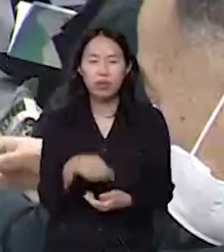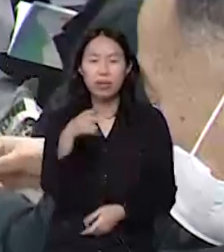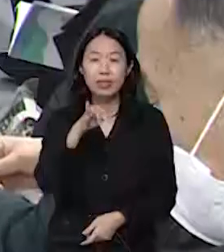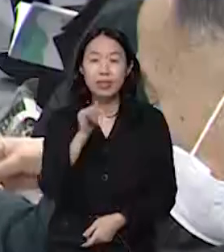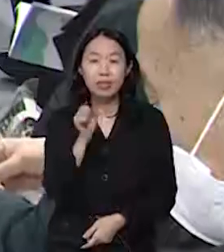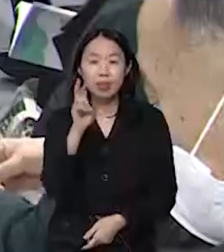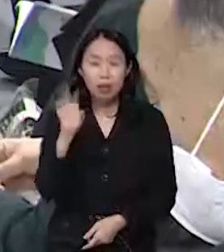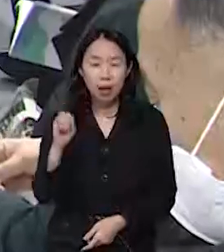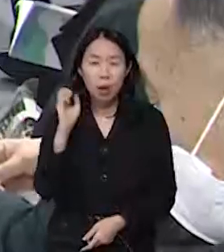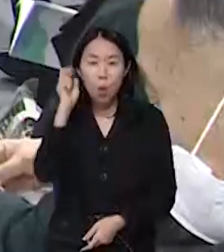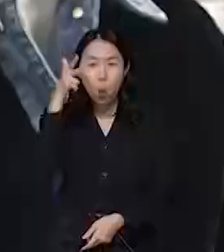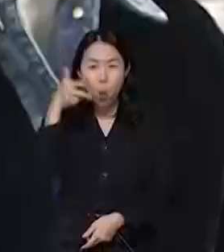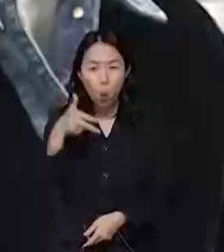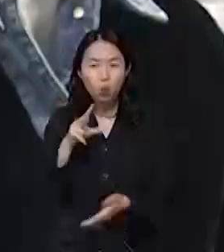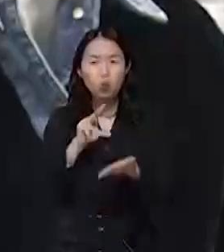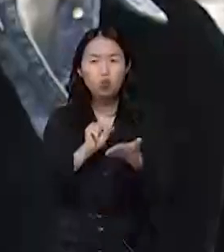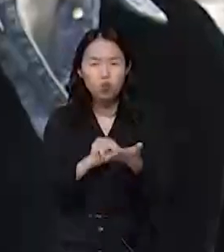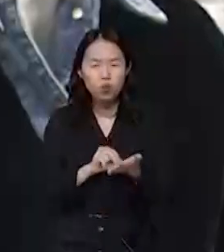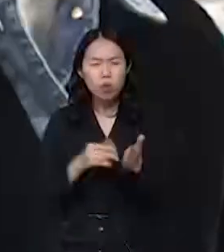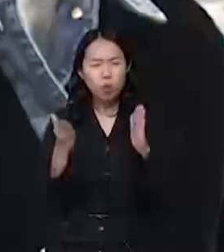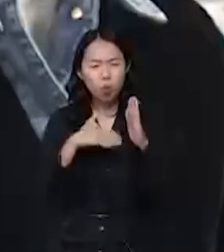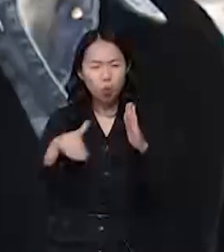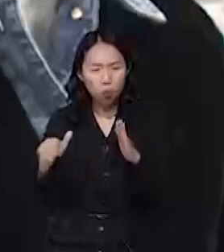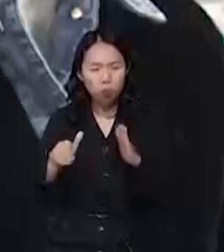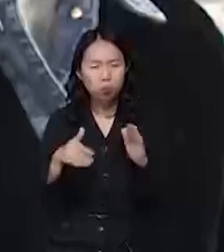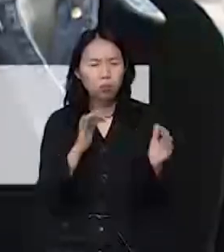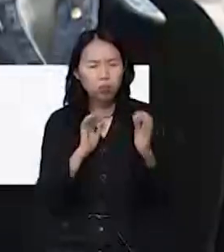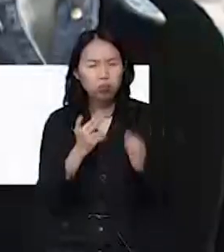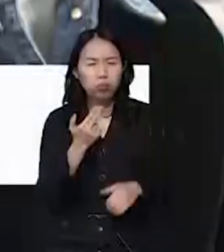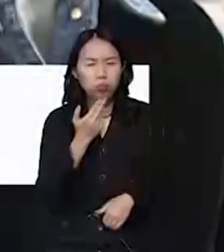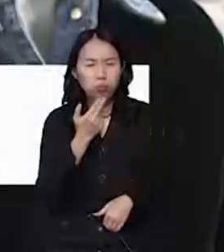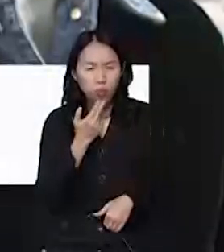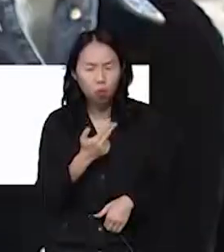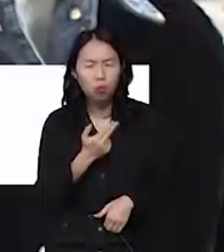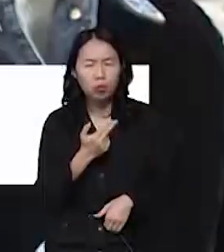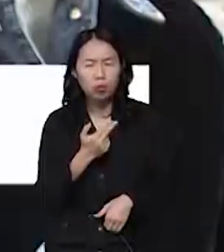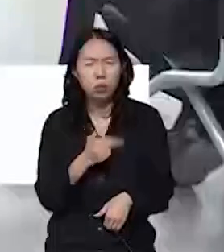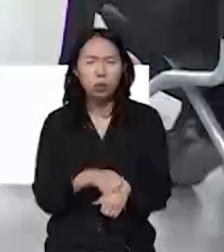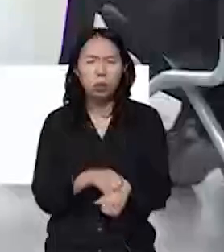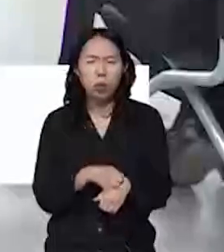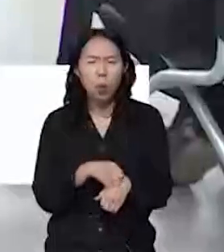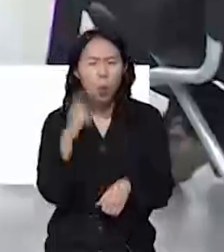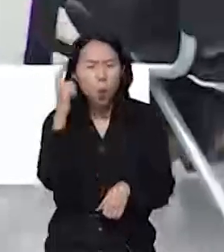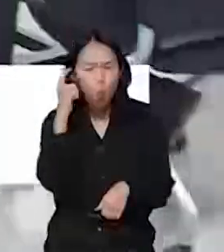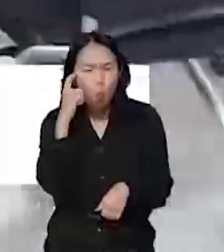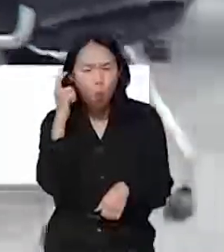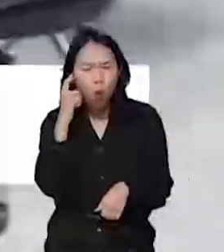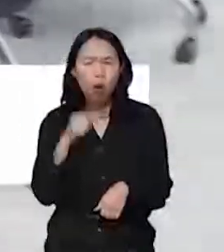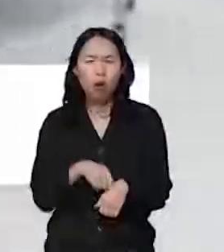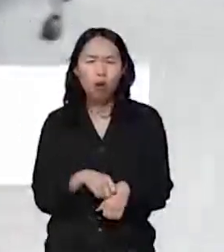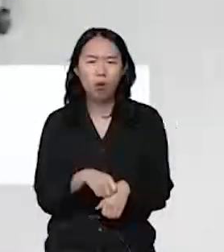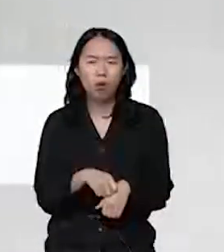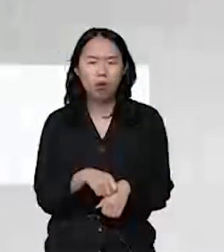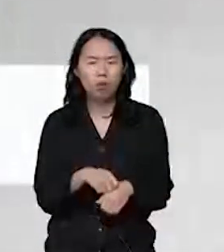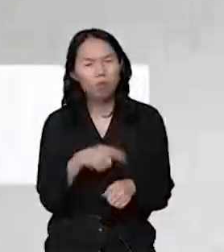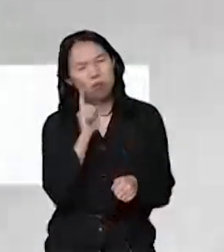호텔 공유화 사업이 공론화 과정 없이 민선 7기 민간적 위원회의 논의 결과와 다른 방향으로